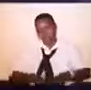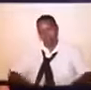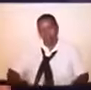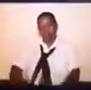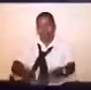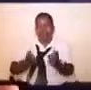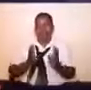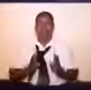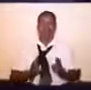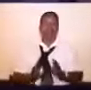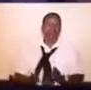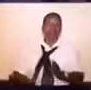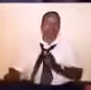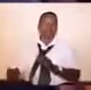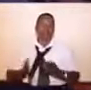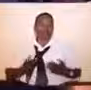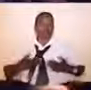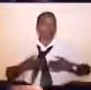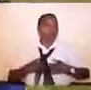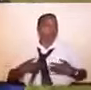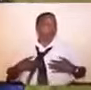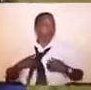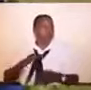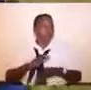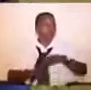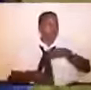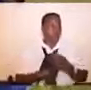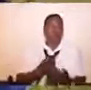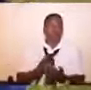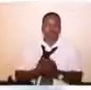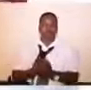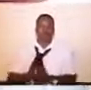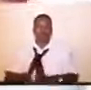Ngafilia mwambi katata Gachibinda